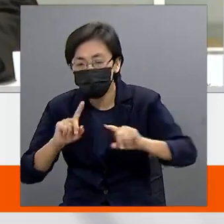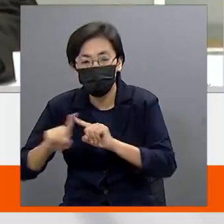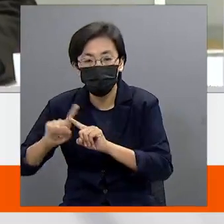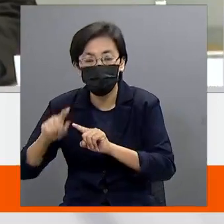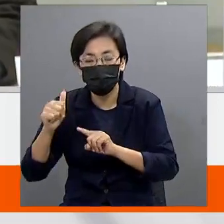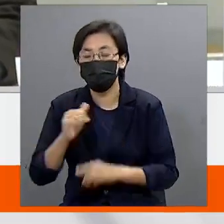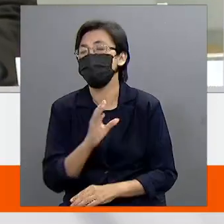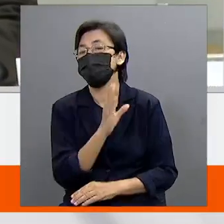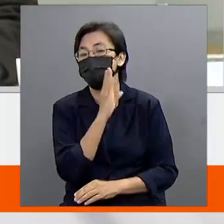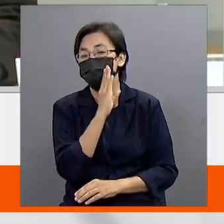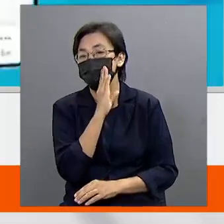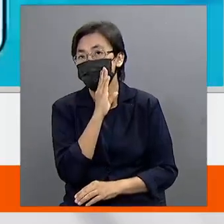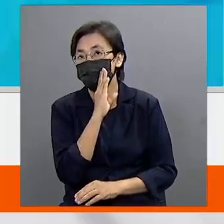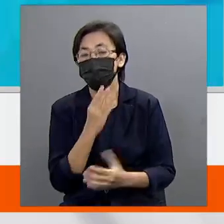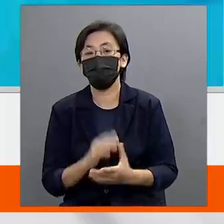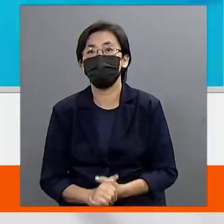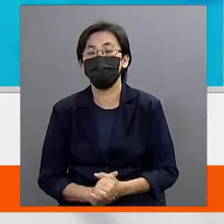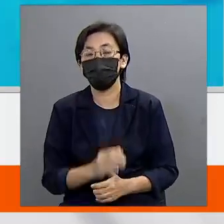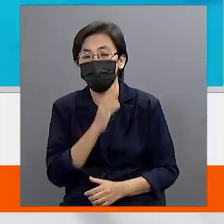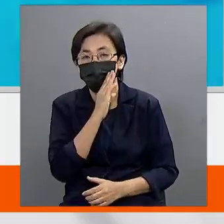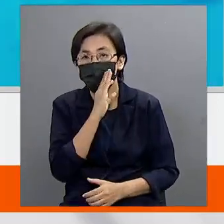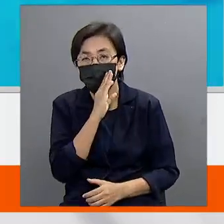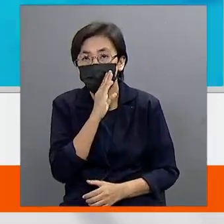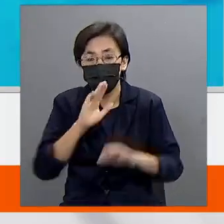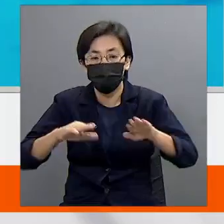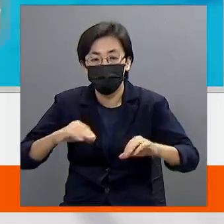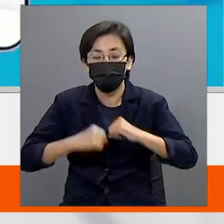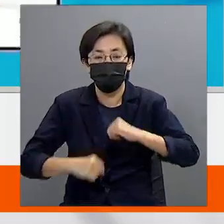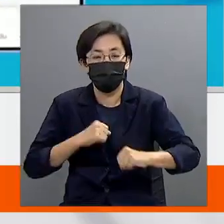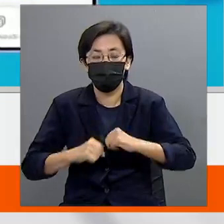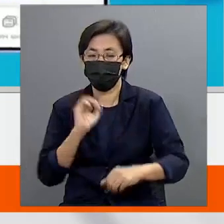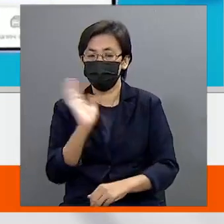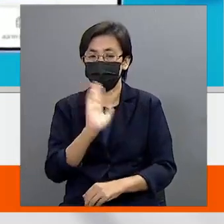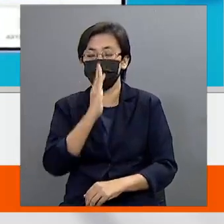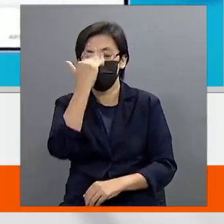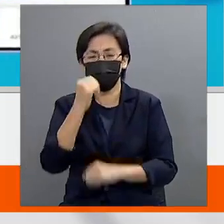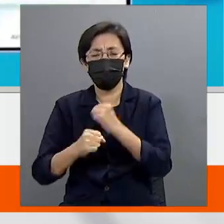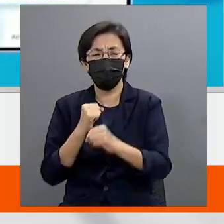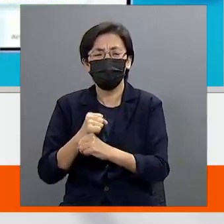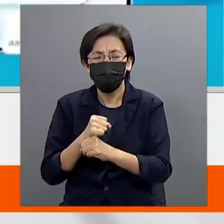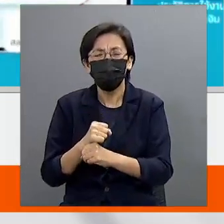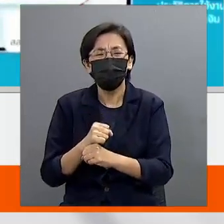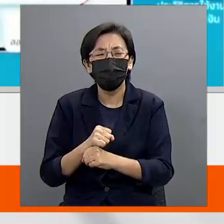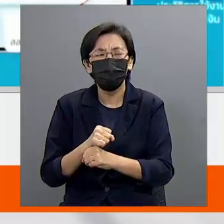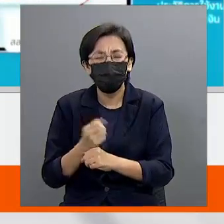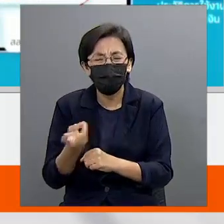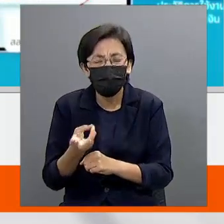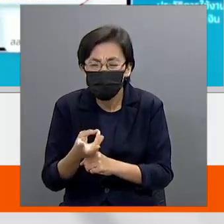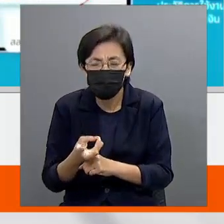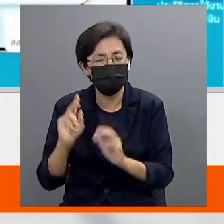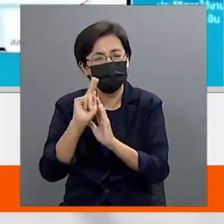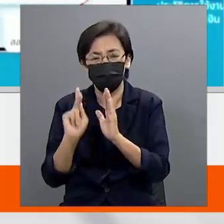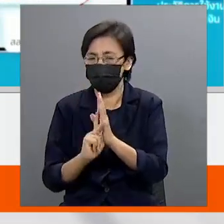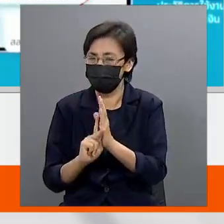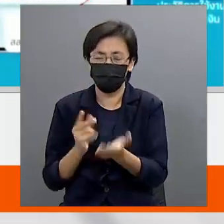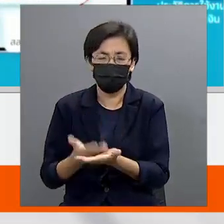การควบคุมนะครับคัดกรองไม่ให้เด็กเยาวชนเข้ามาเพราะมันยังไม่ถึงวัยของเขากฎหมายก็ยังไม่อนุญาตให้เล่นใช่ไหมครับหรือว่าถ้